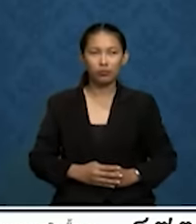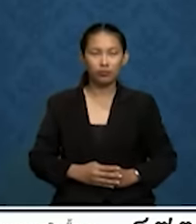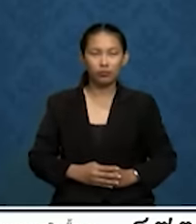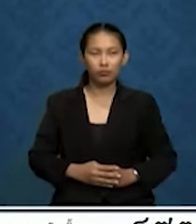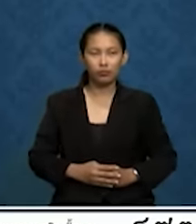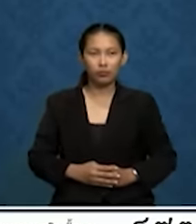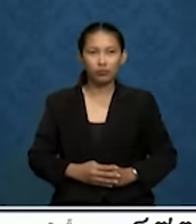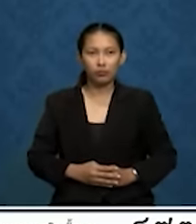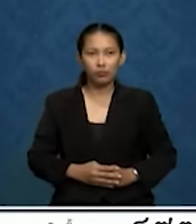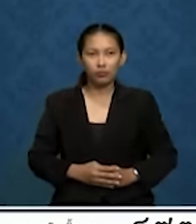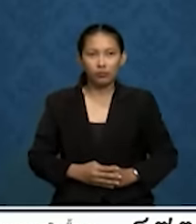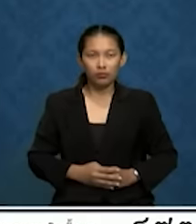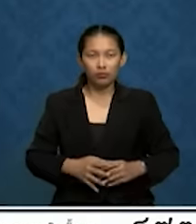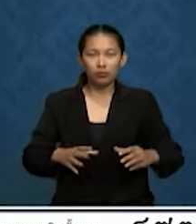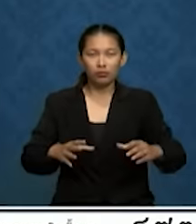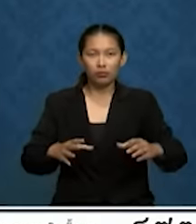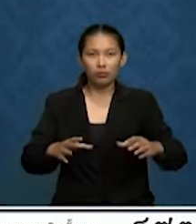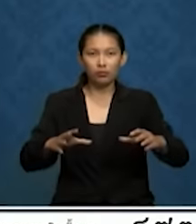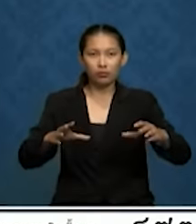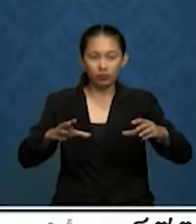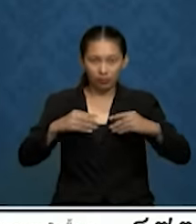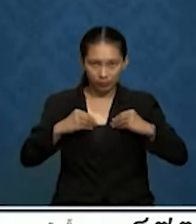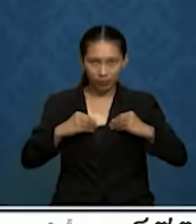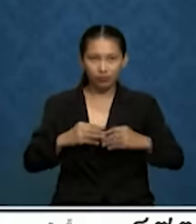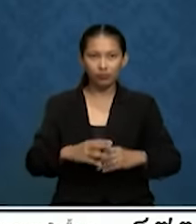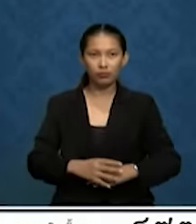อนุสรเอี่ยมสะอาดเห็นด้วยเต็มเหนียวครับ